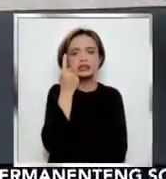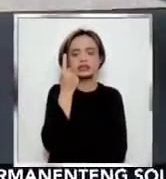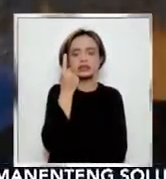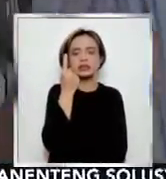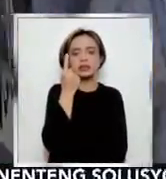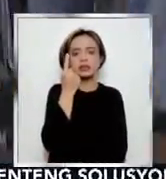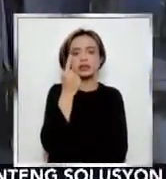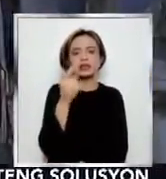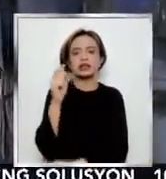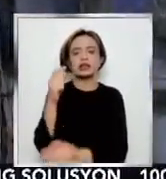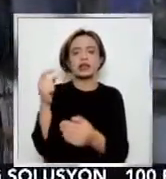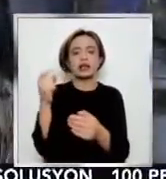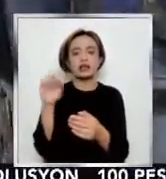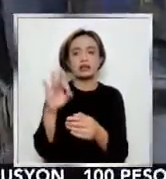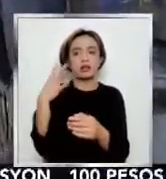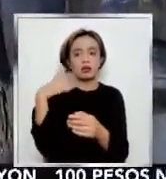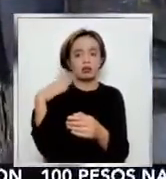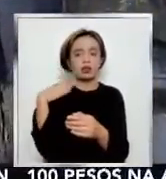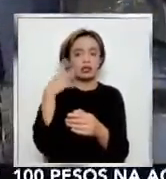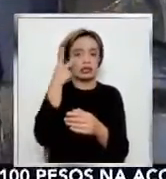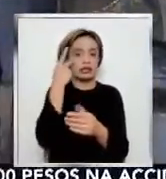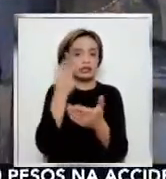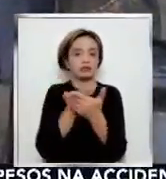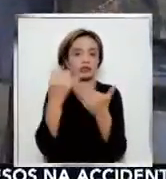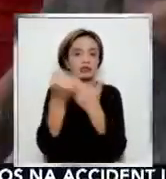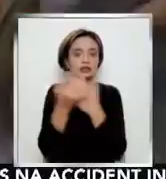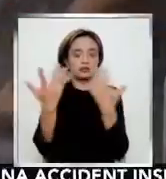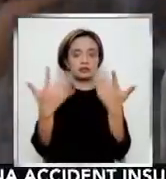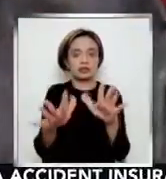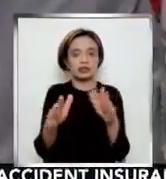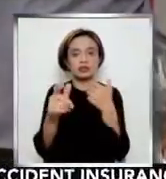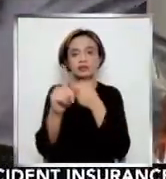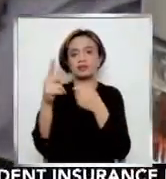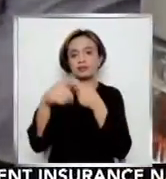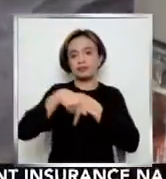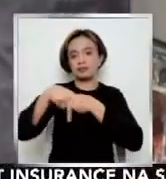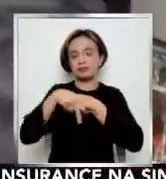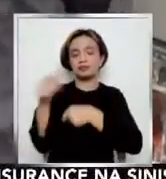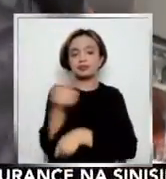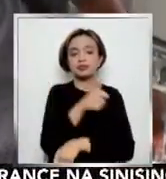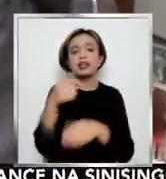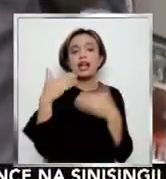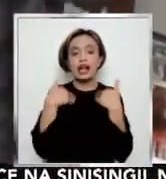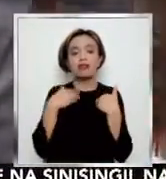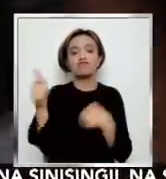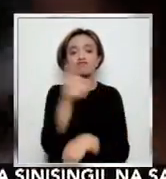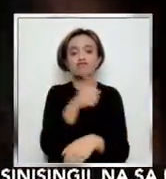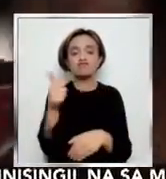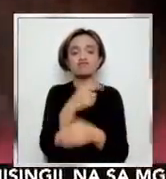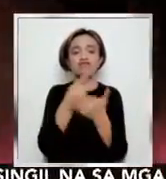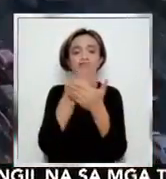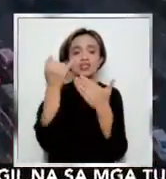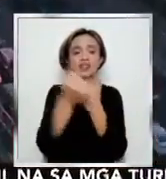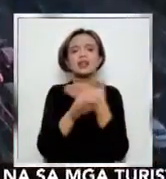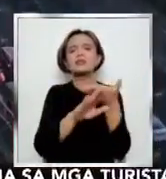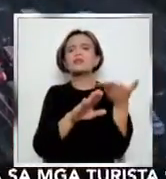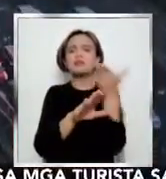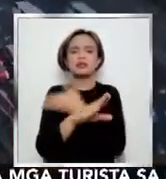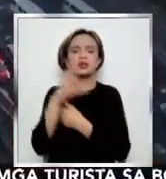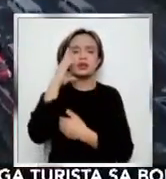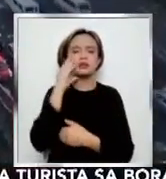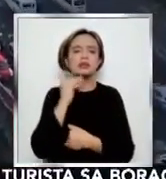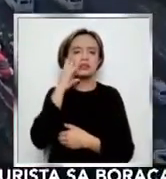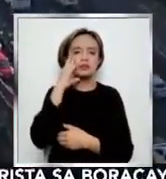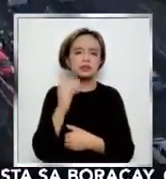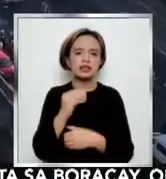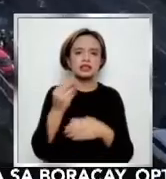ng mas permanenteng solusyon. May mga transport projects daw na isasagawa pero matagal pa bago ito maramdaman ng mga mananakay dahil